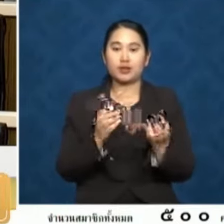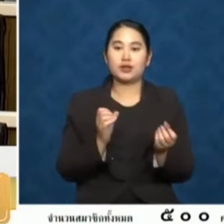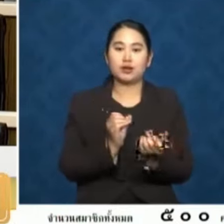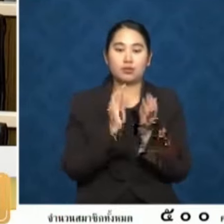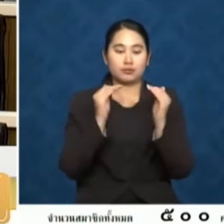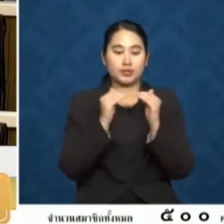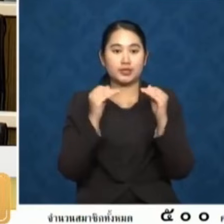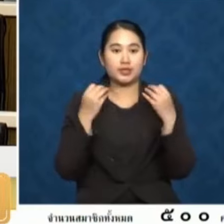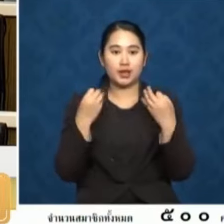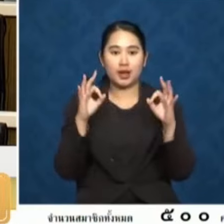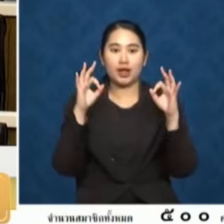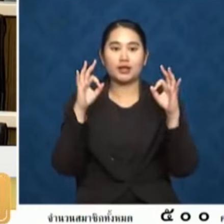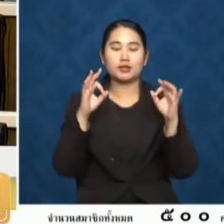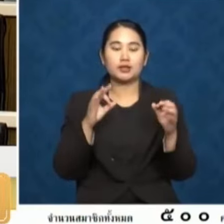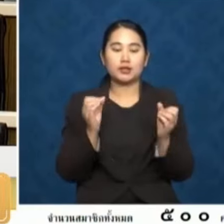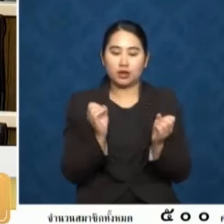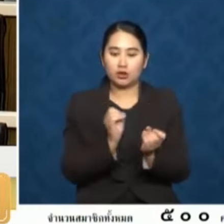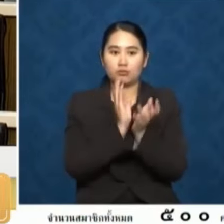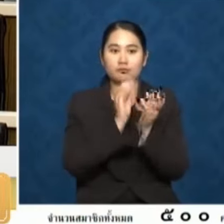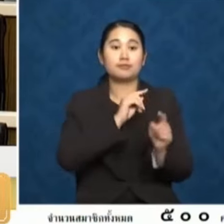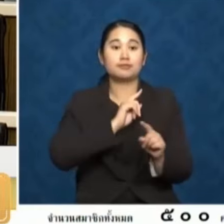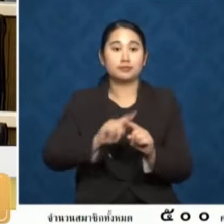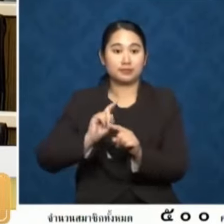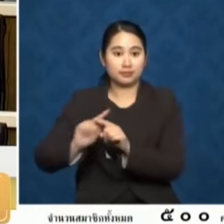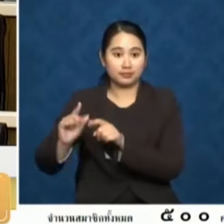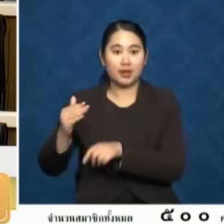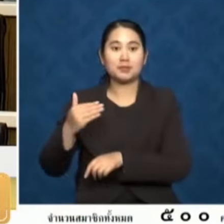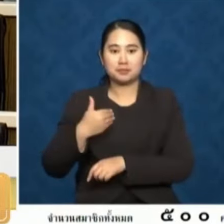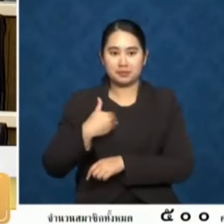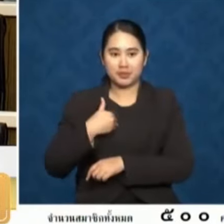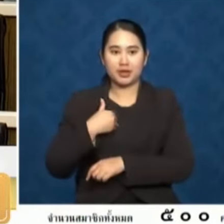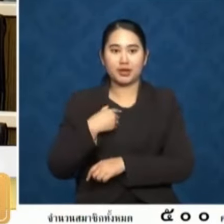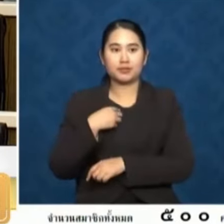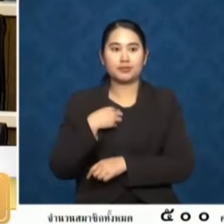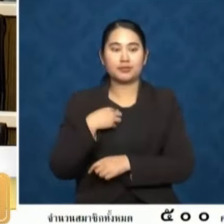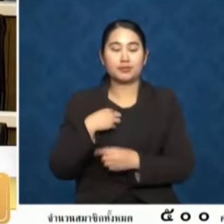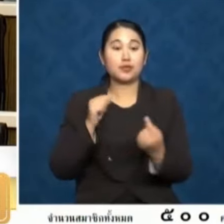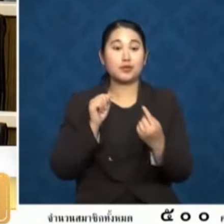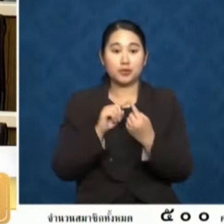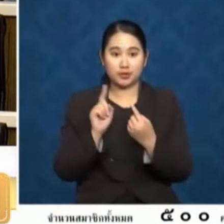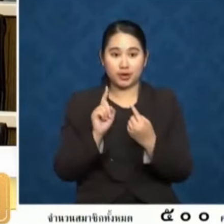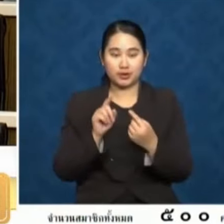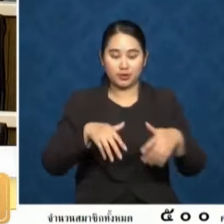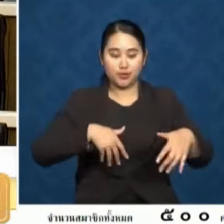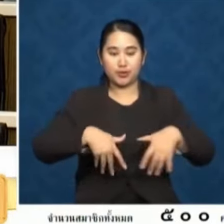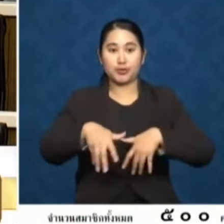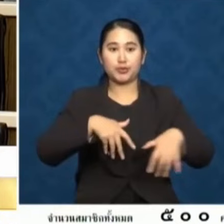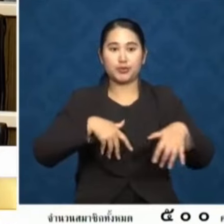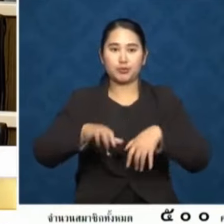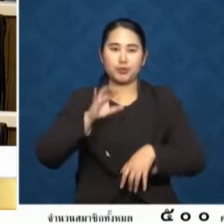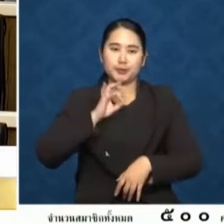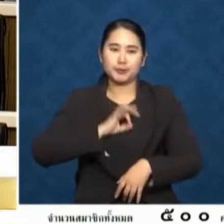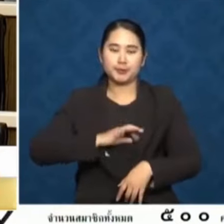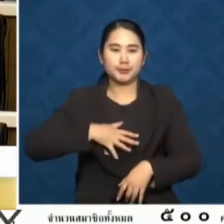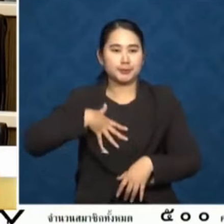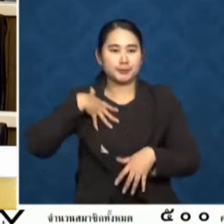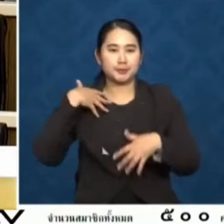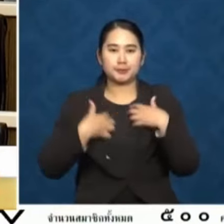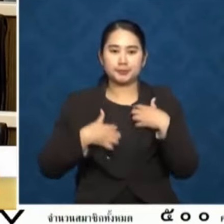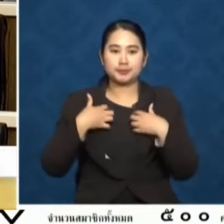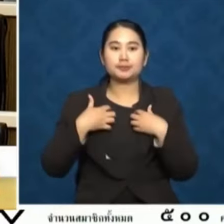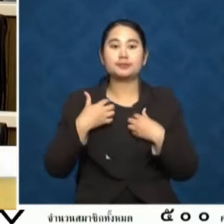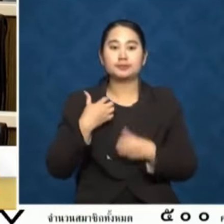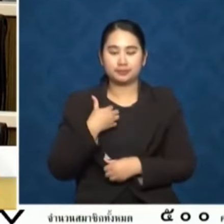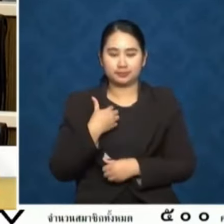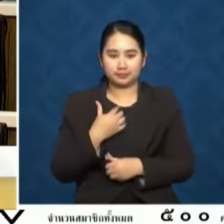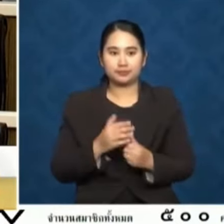ทธิเสรีภาพเพียงลำพังมันกระทบกับความรู้สึกของผู้คนในประเทศไทยผมเข้า